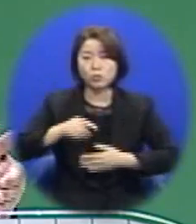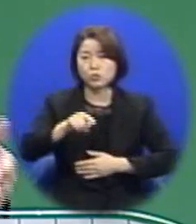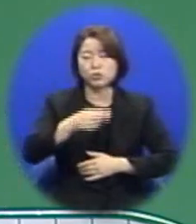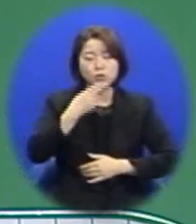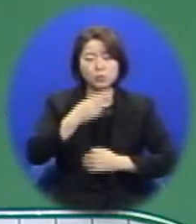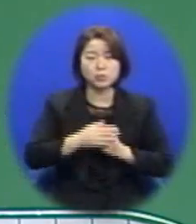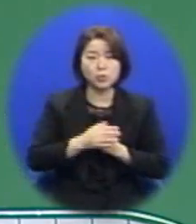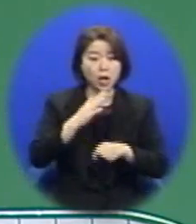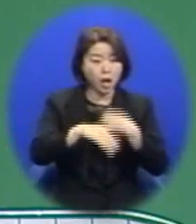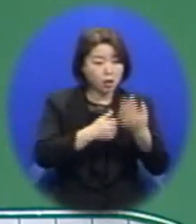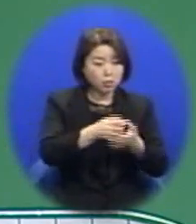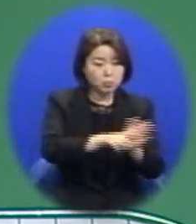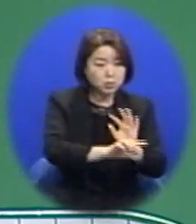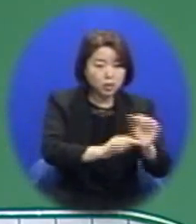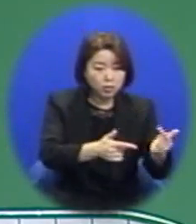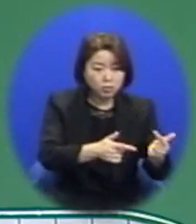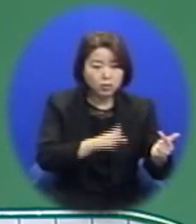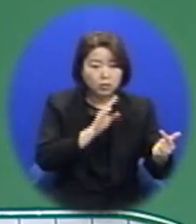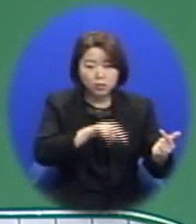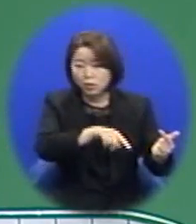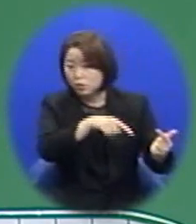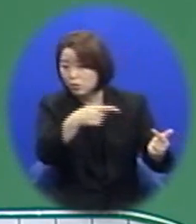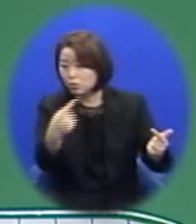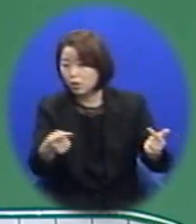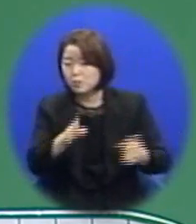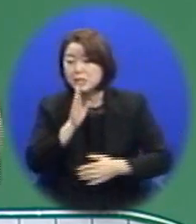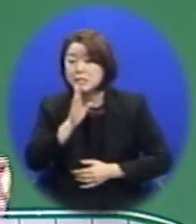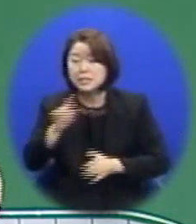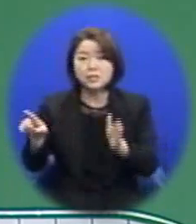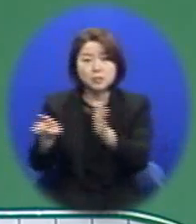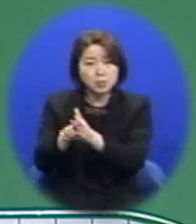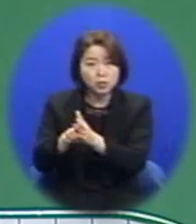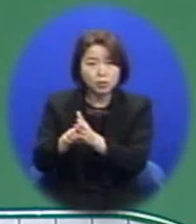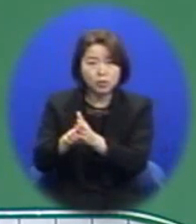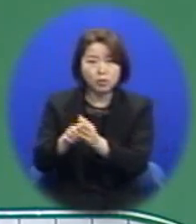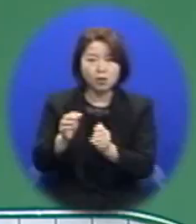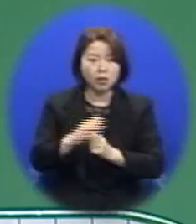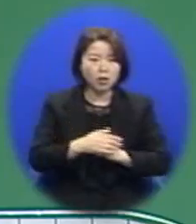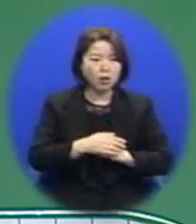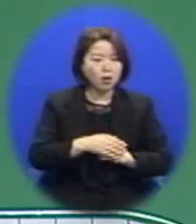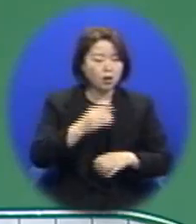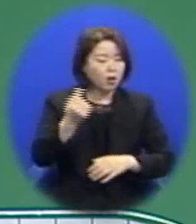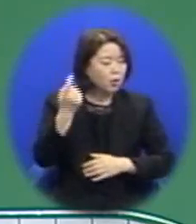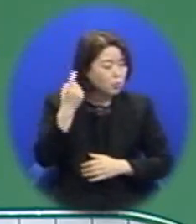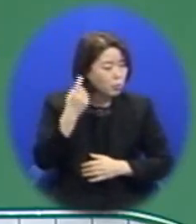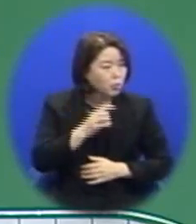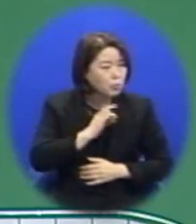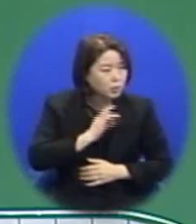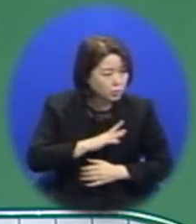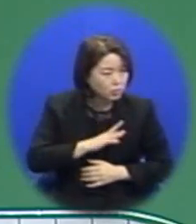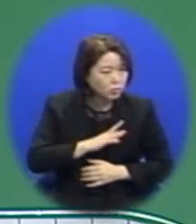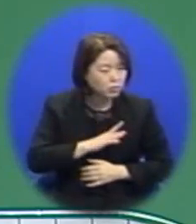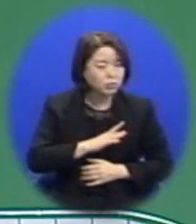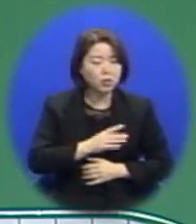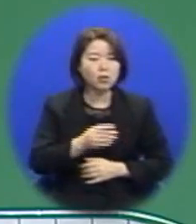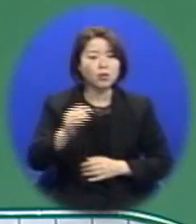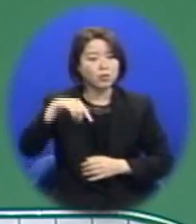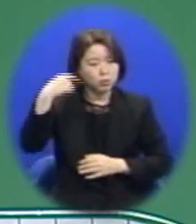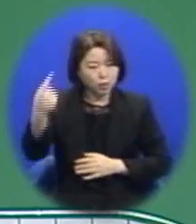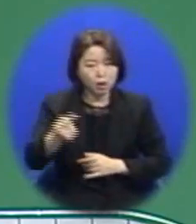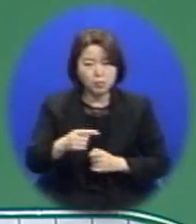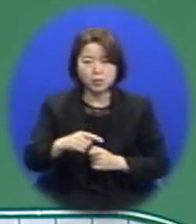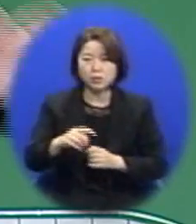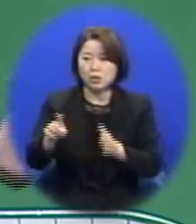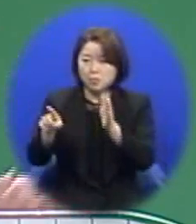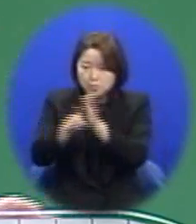하나님을 믿지 않다가 하나님을 진짜 믿었어요. 하나님에 대해서 전에만 듣다가 진짜 살아계신 하나님을 만났어요. 사람이